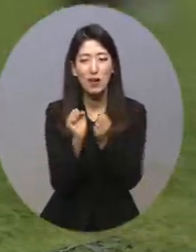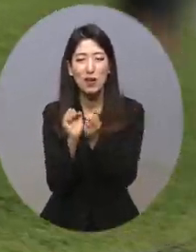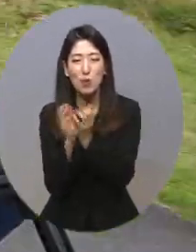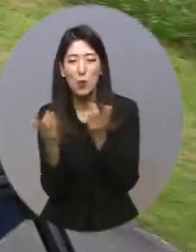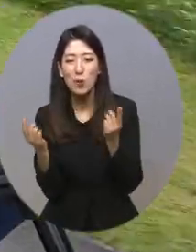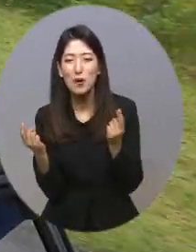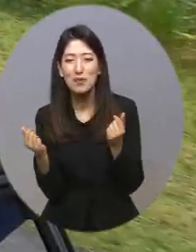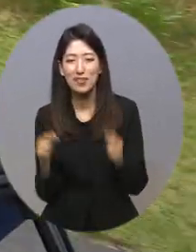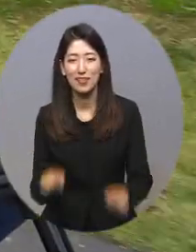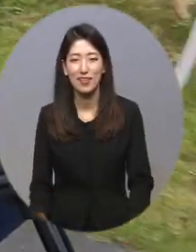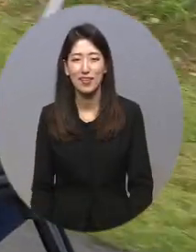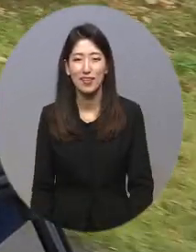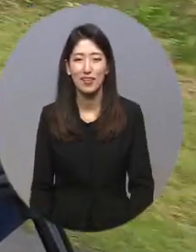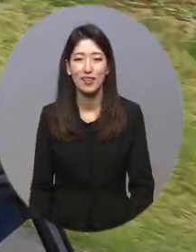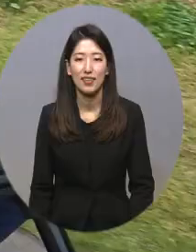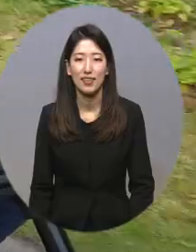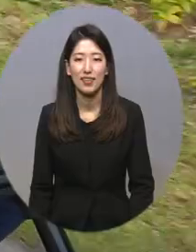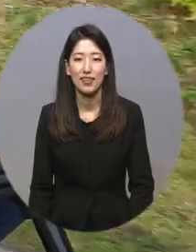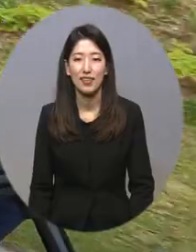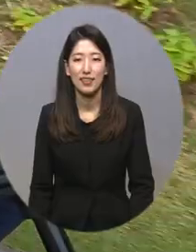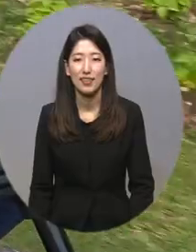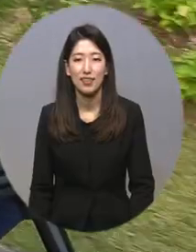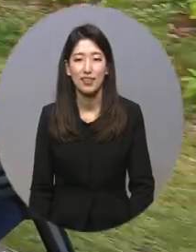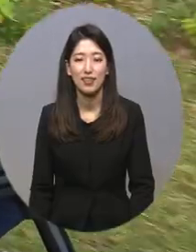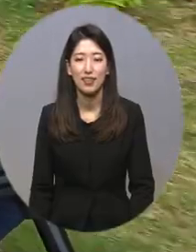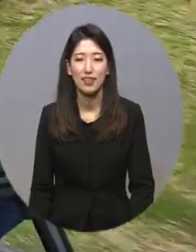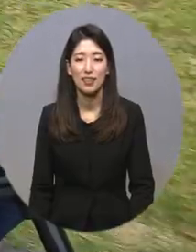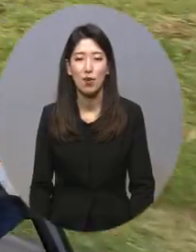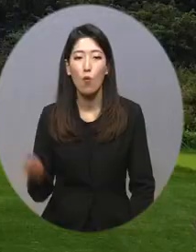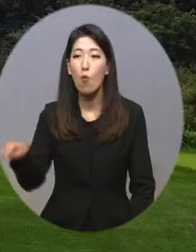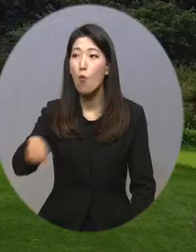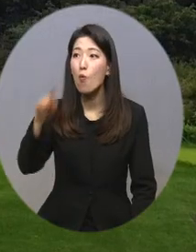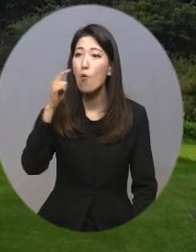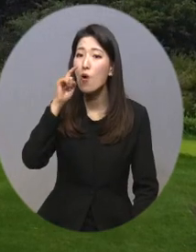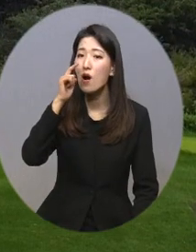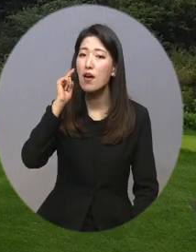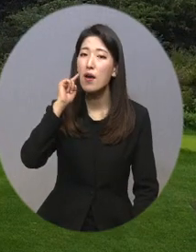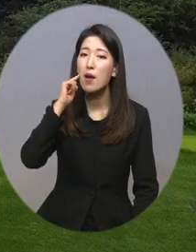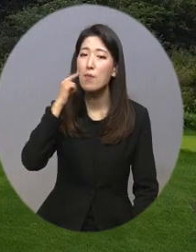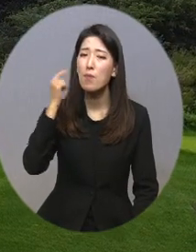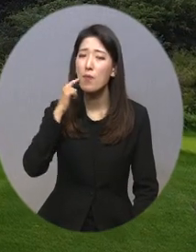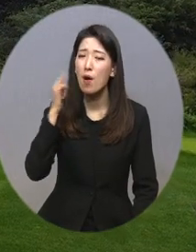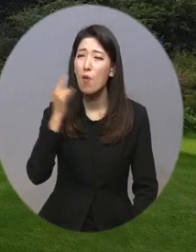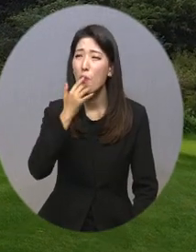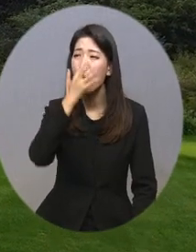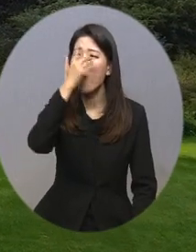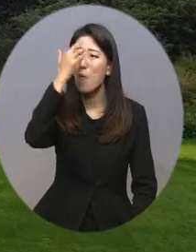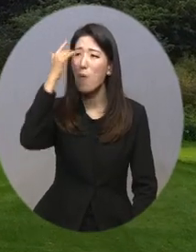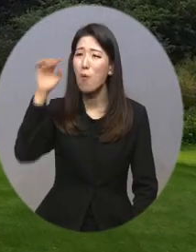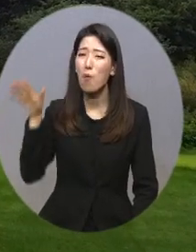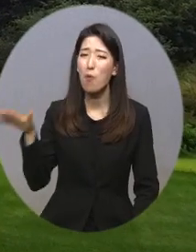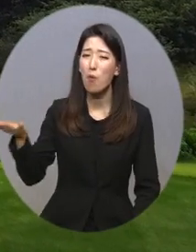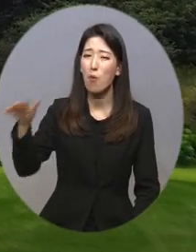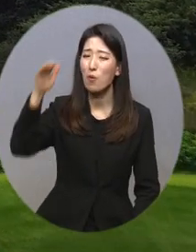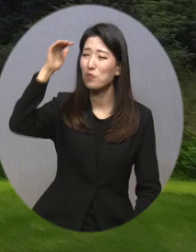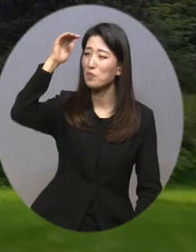아. 와 여기 되게 멋있다 그러니까 엄청 멋져 저기 막 빨갛게 아니 이 친구 잘 치니까 배경 볼 시간도